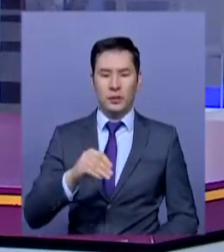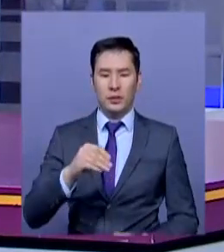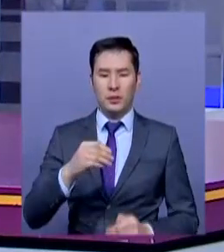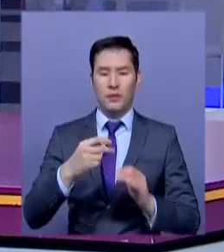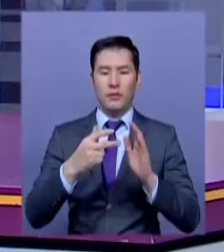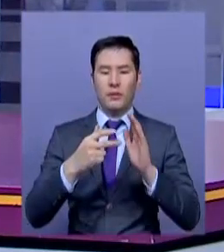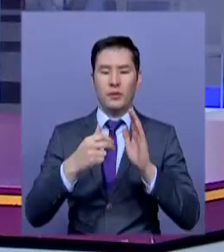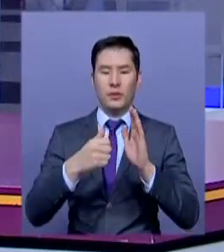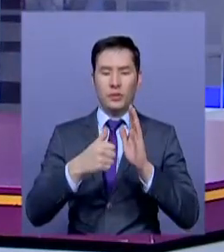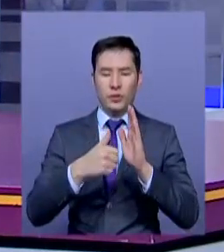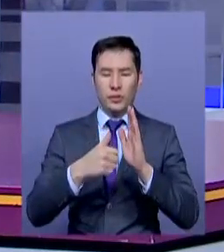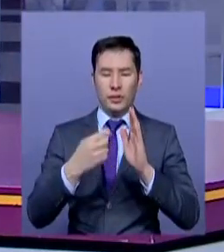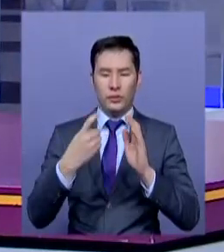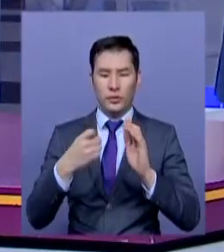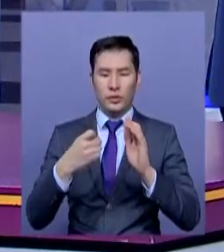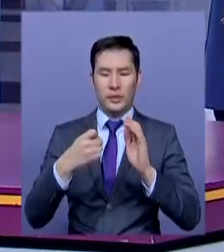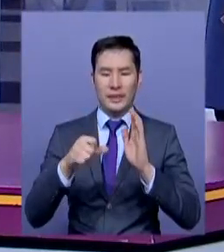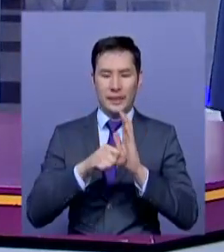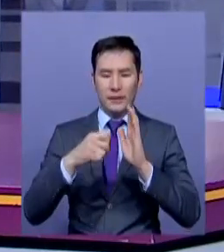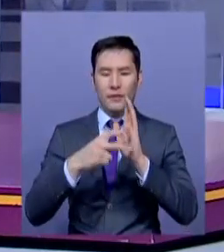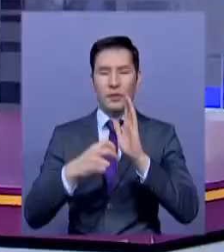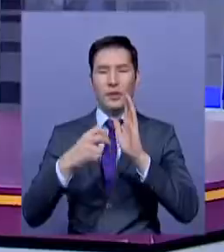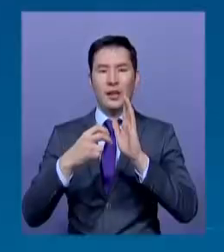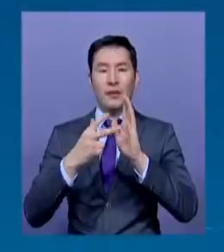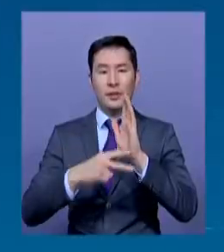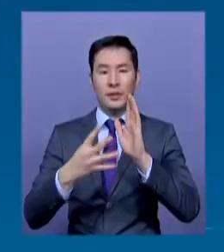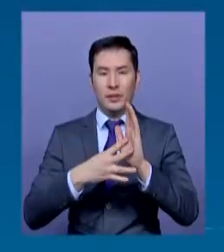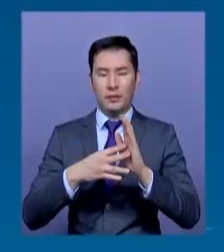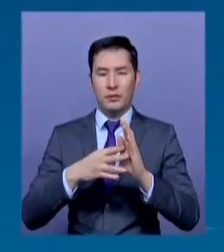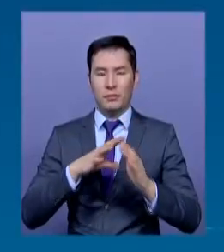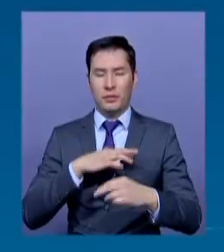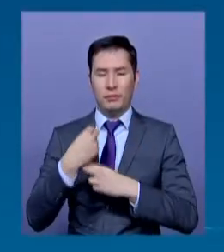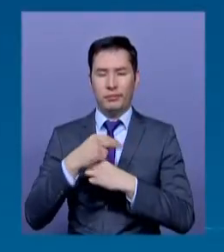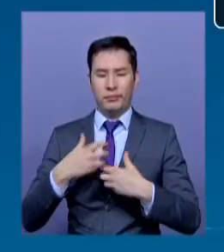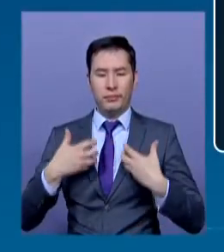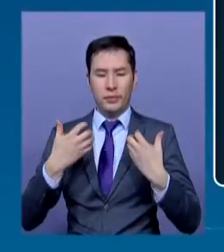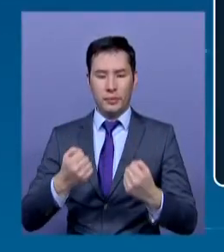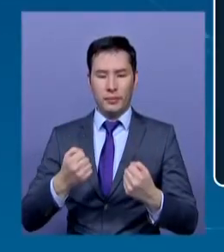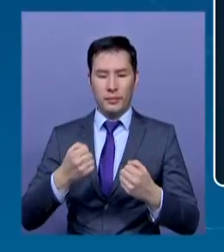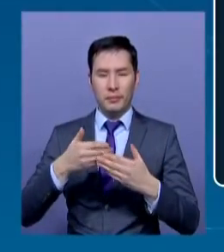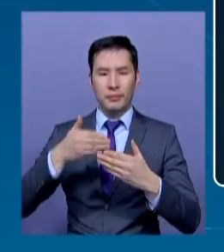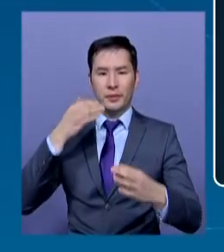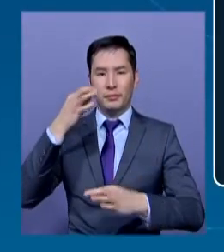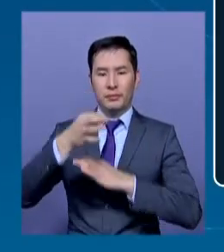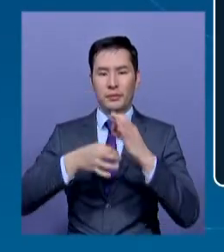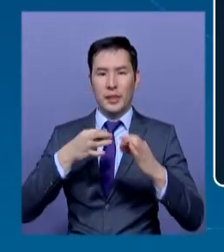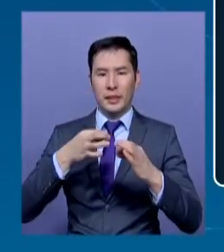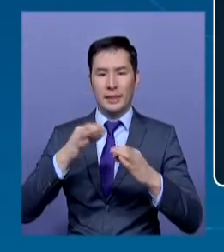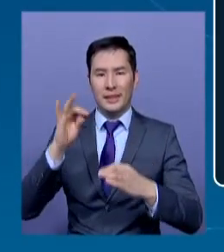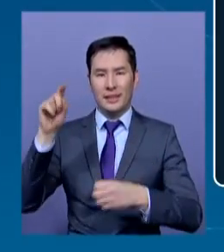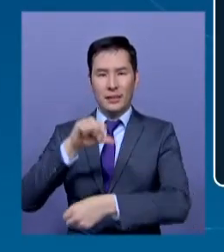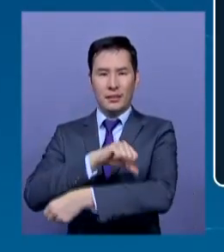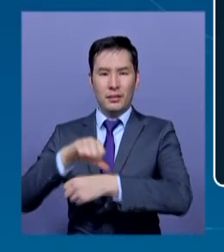таза айыққан. Алматыда шетелден келген адамдарға бақылау жүргізу жалғасып жатыр. Өткен тәулікте қалаға 7 әуе рейсі